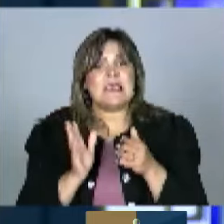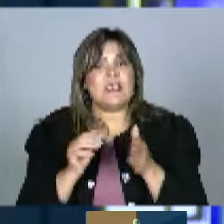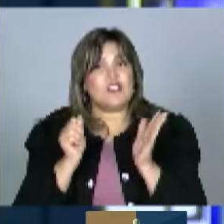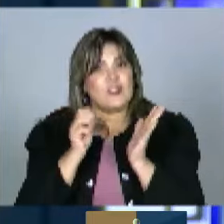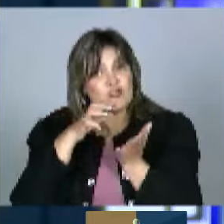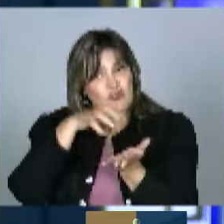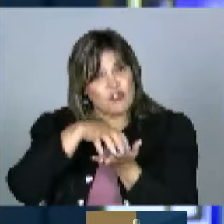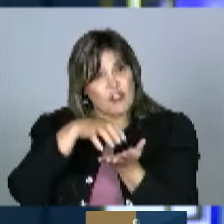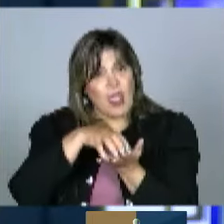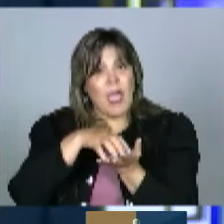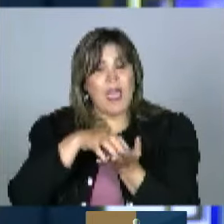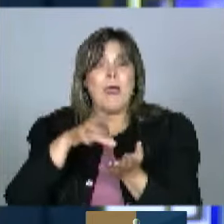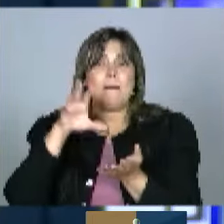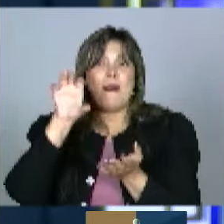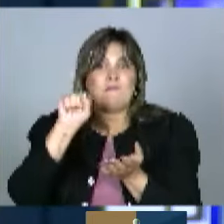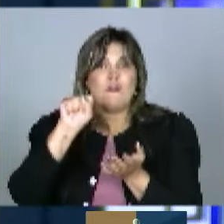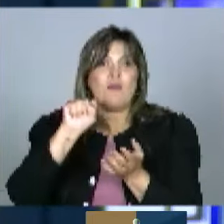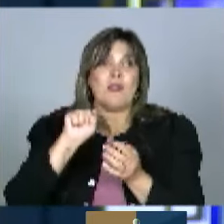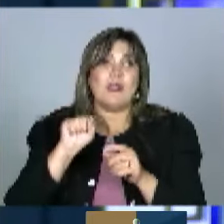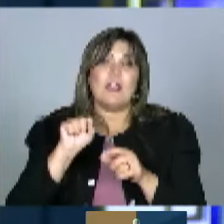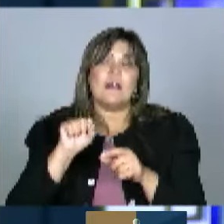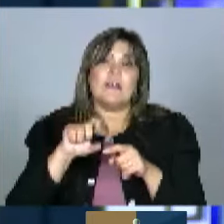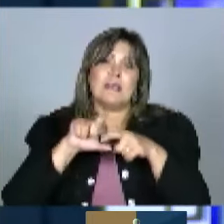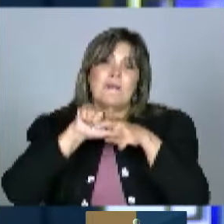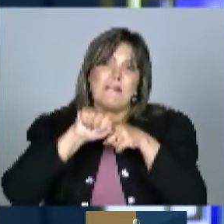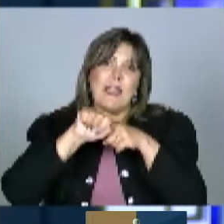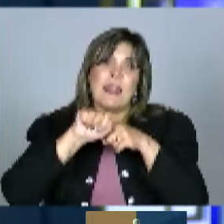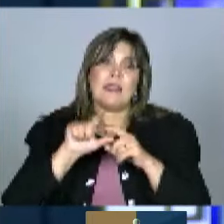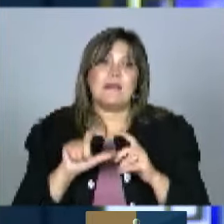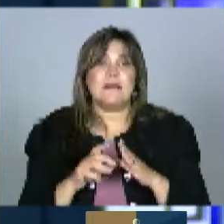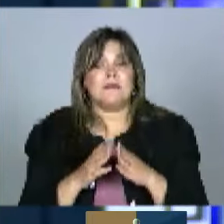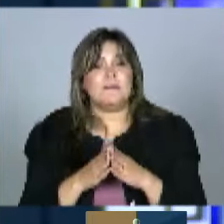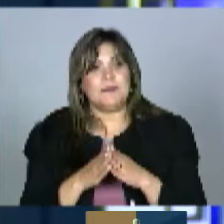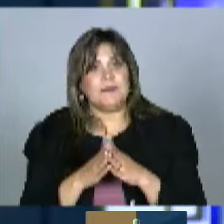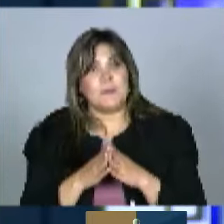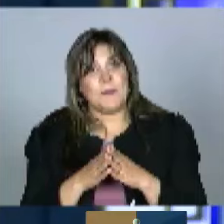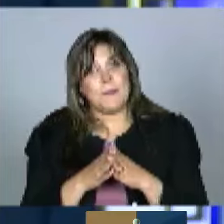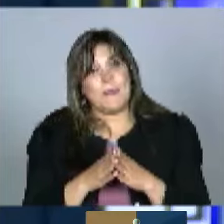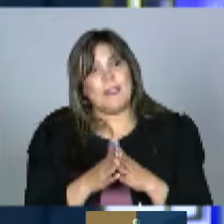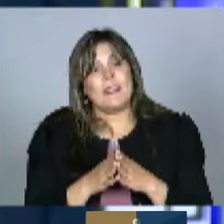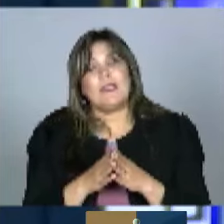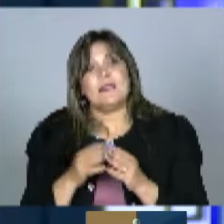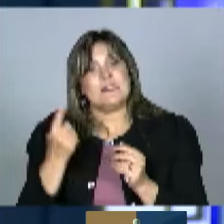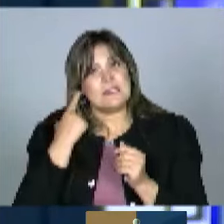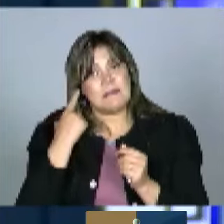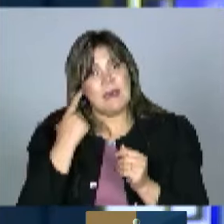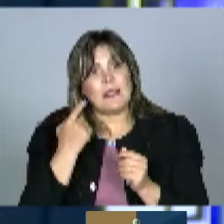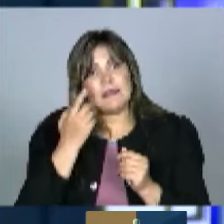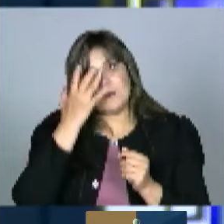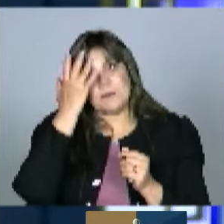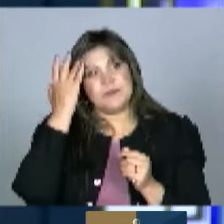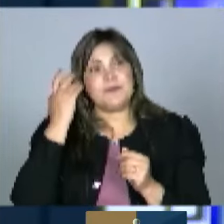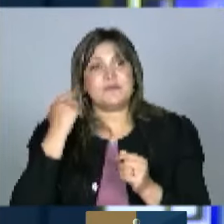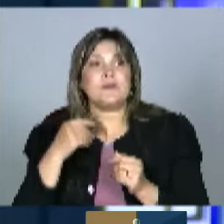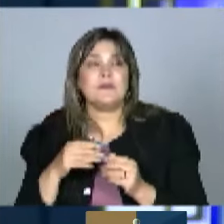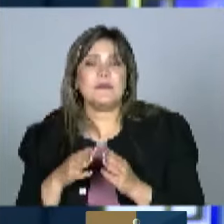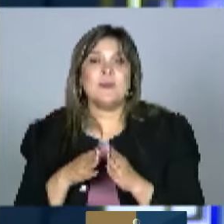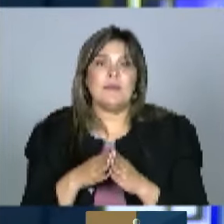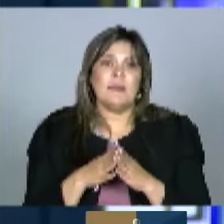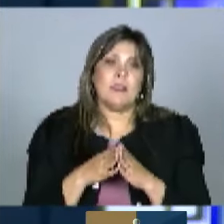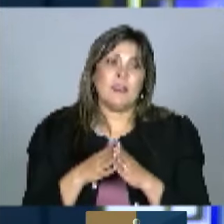بديلك بديلك طب اسم مات سعادتك طب بعد اذنك ممكن تسمعني عشان تستفيد